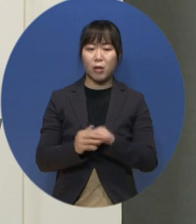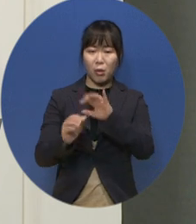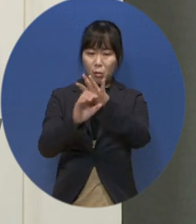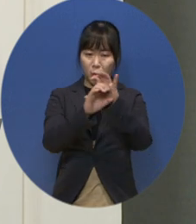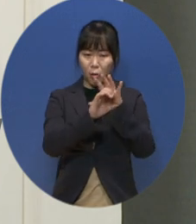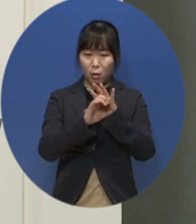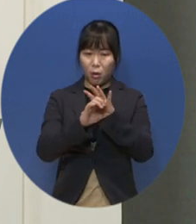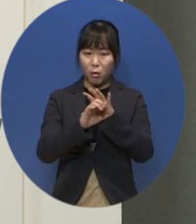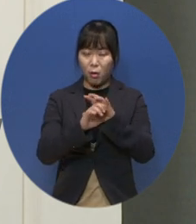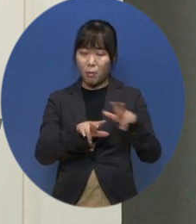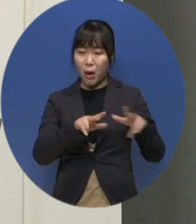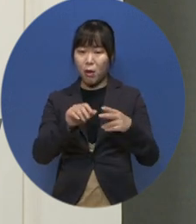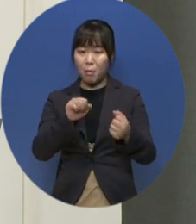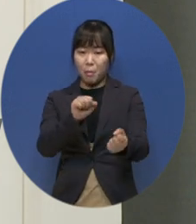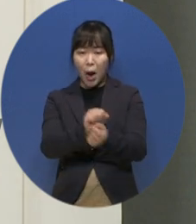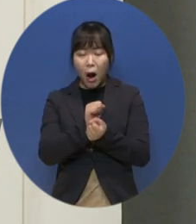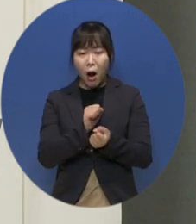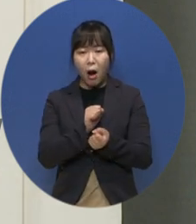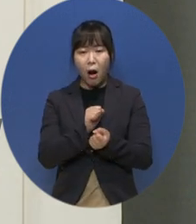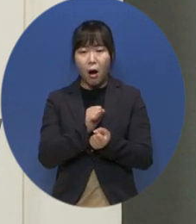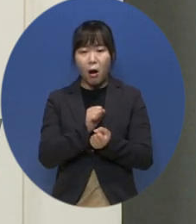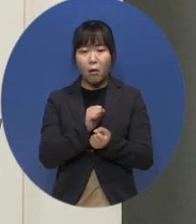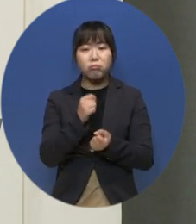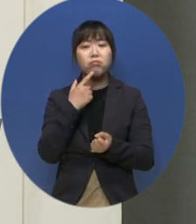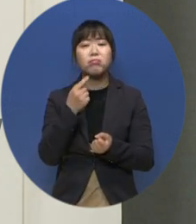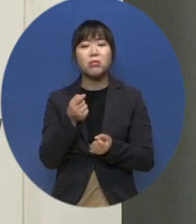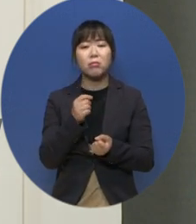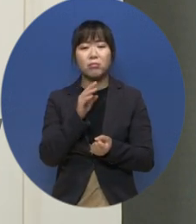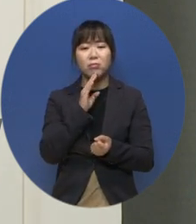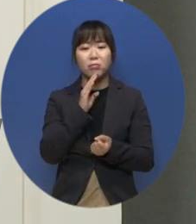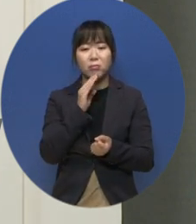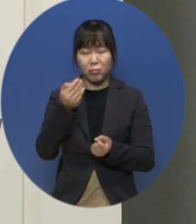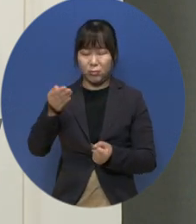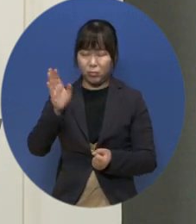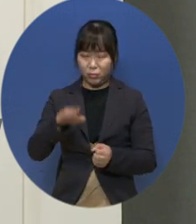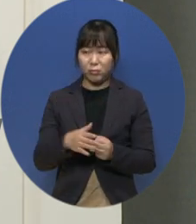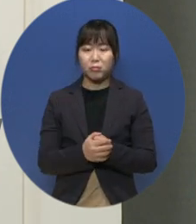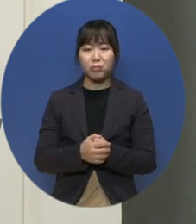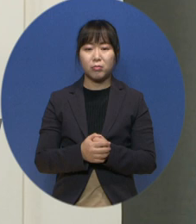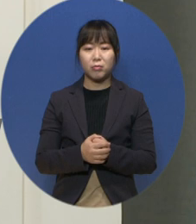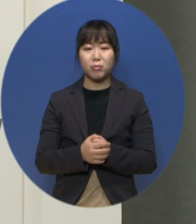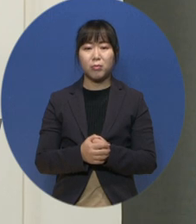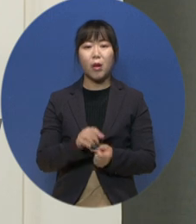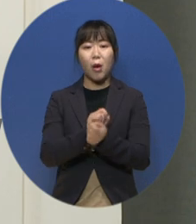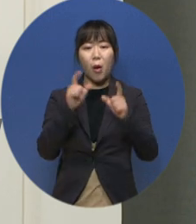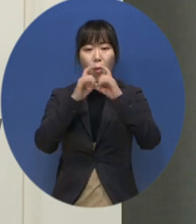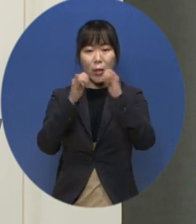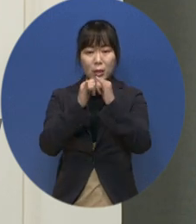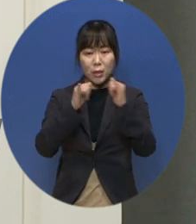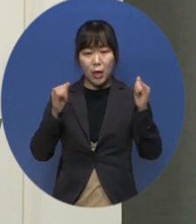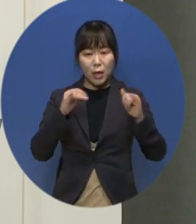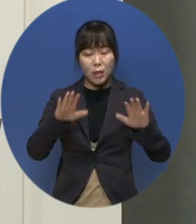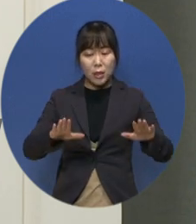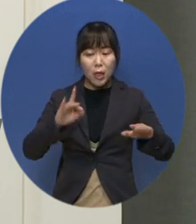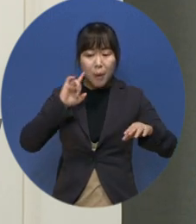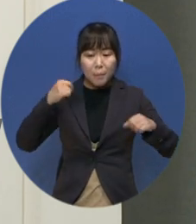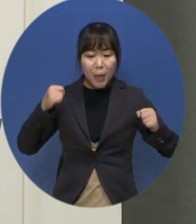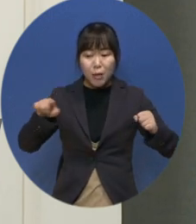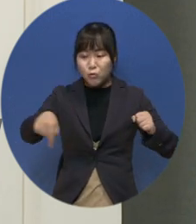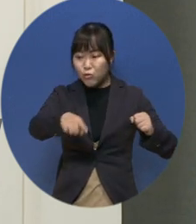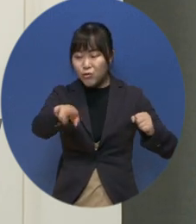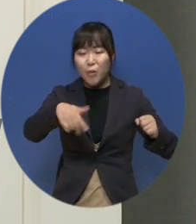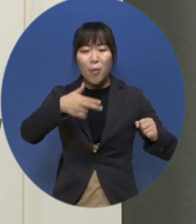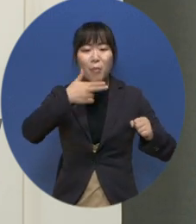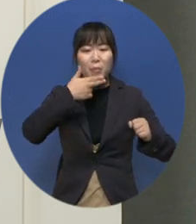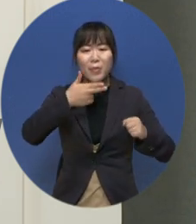코로나 당장에 걸린다고 봐야지. 안 그래요? 그런데 이제 물론 확진자 환자가 배우 중에